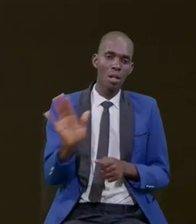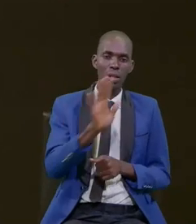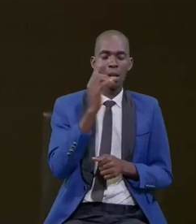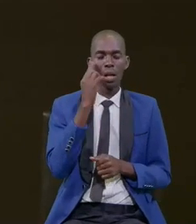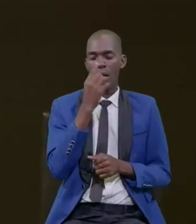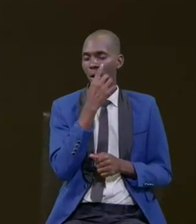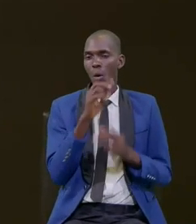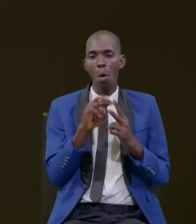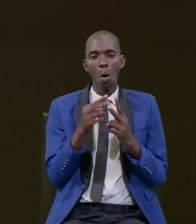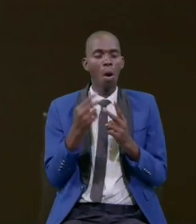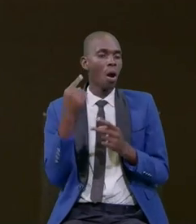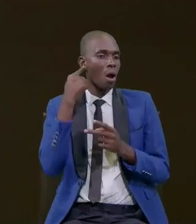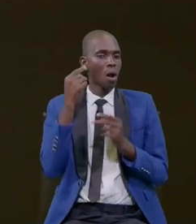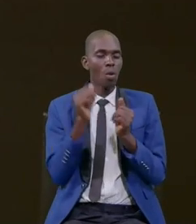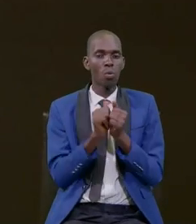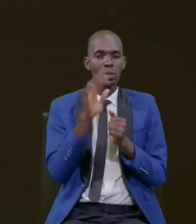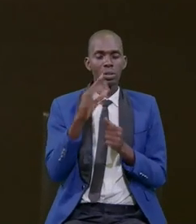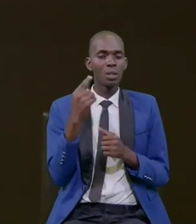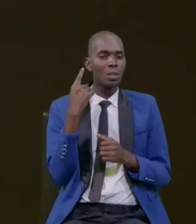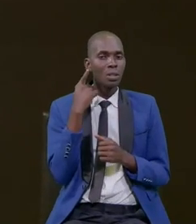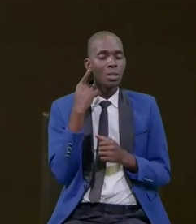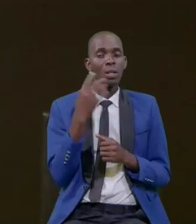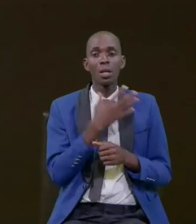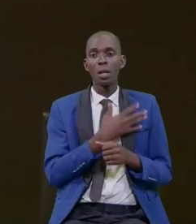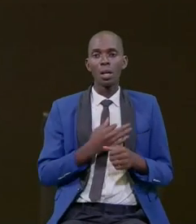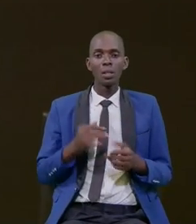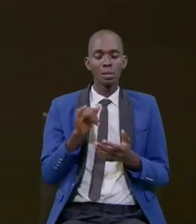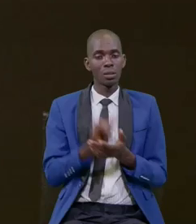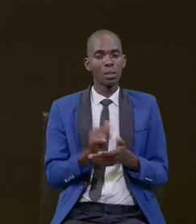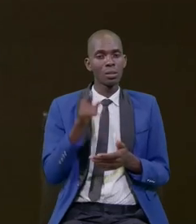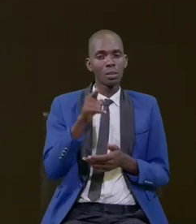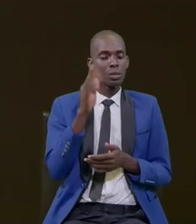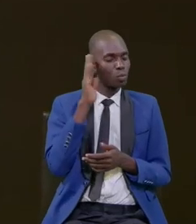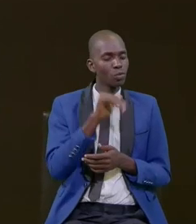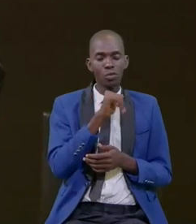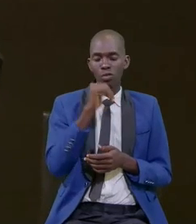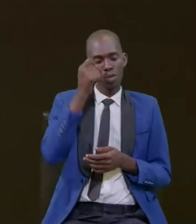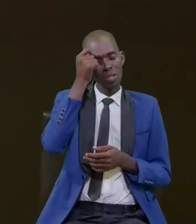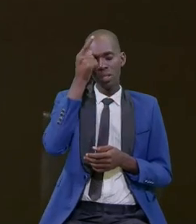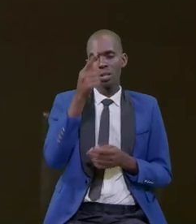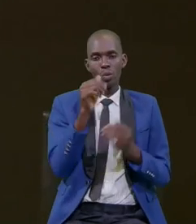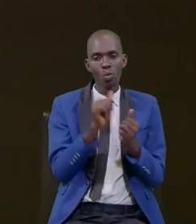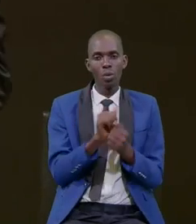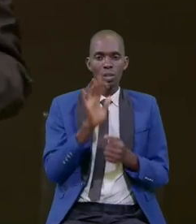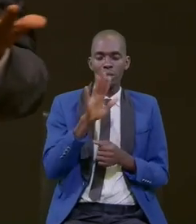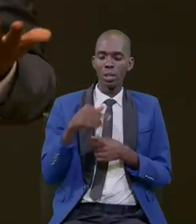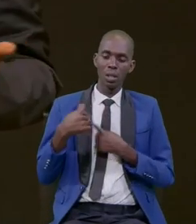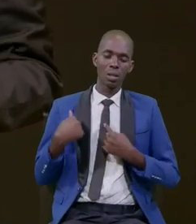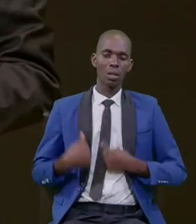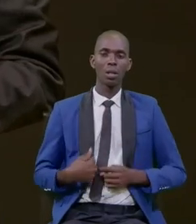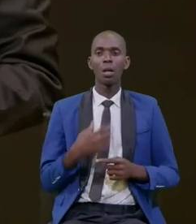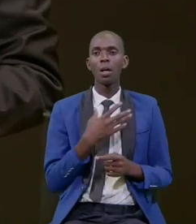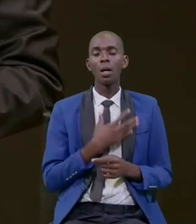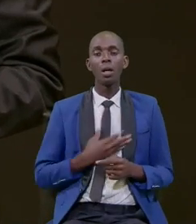de leurs oreilles, qu'ils ne comprennent de leur cœur, qu'ils ne